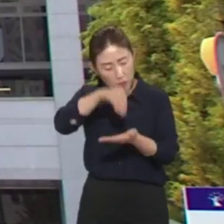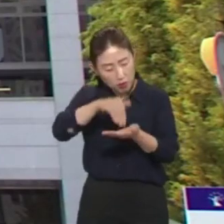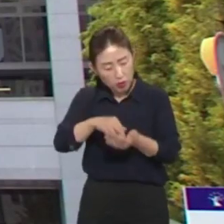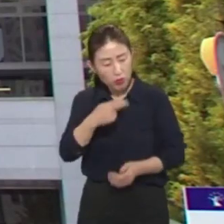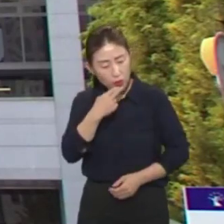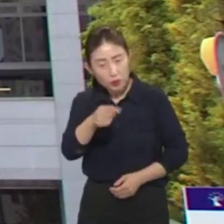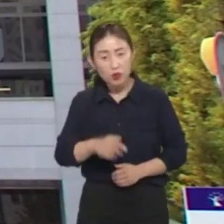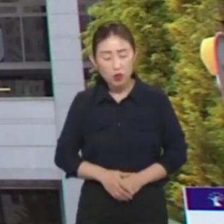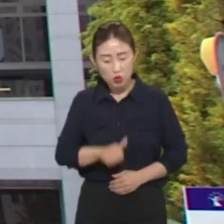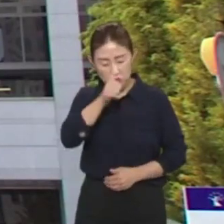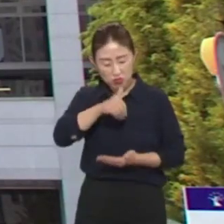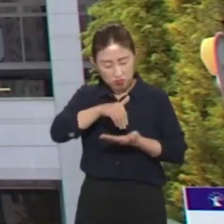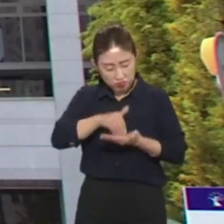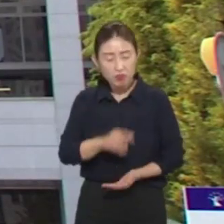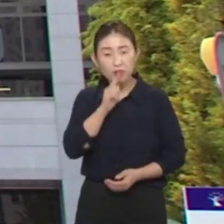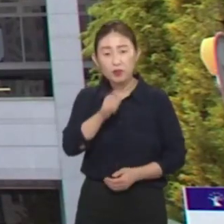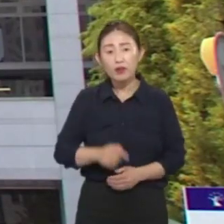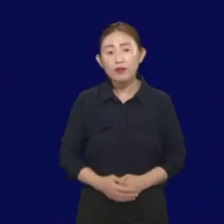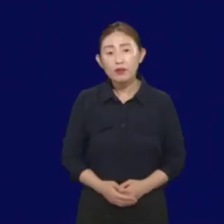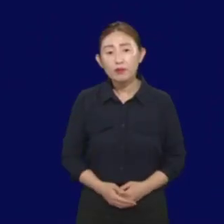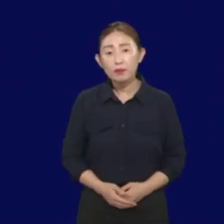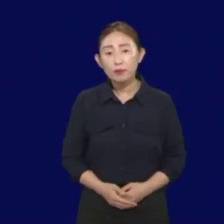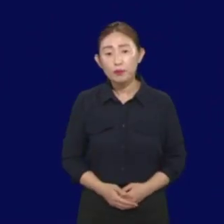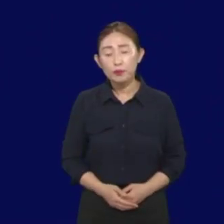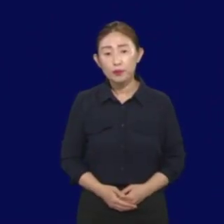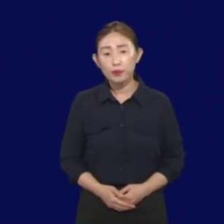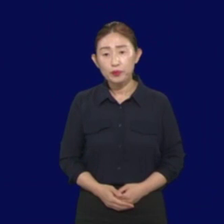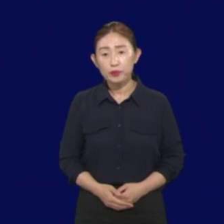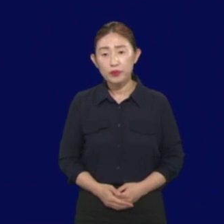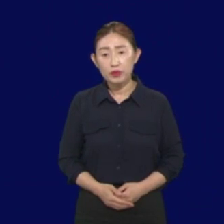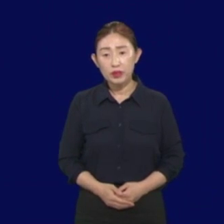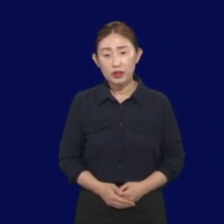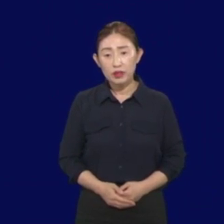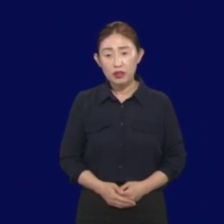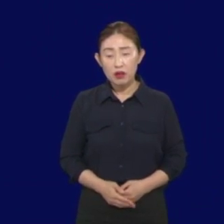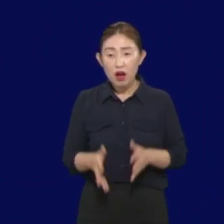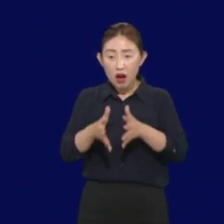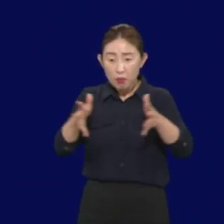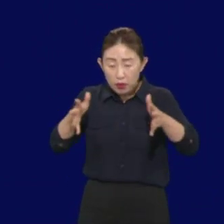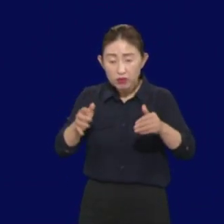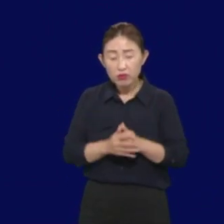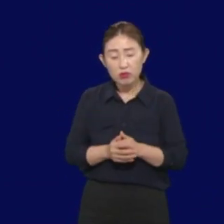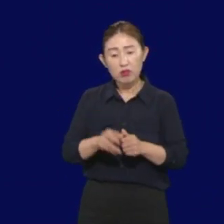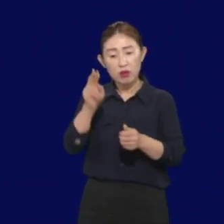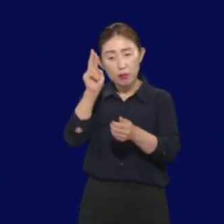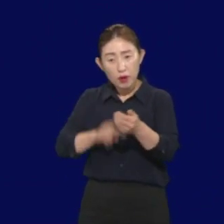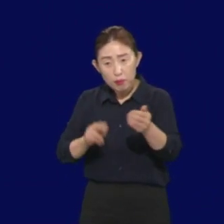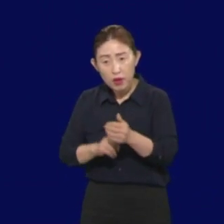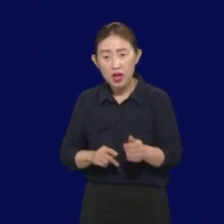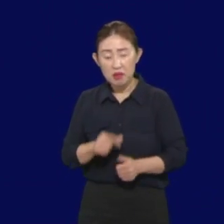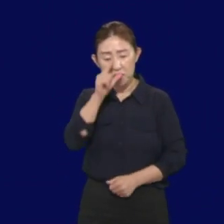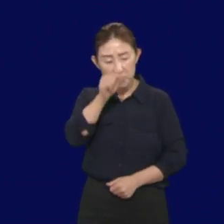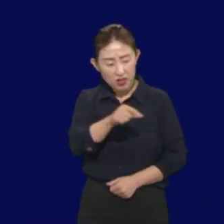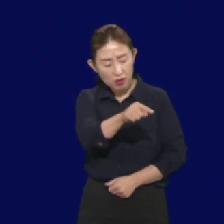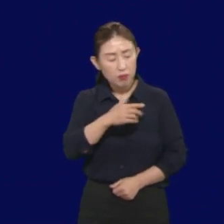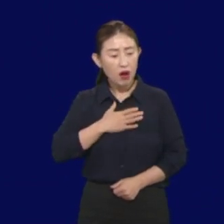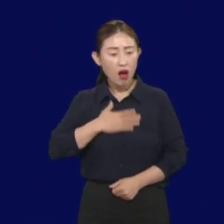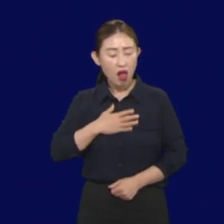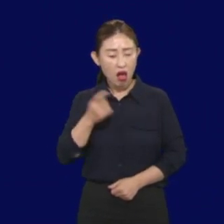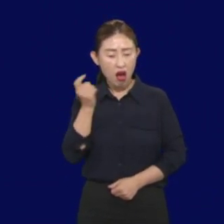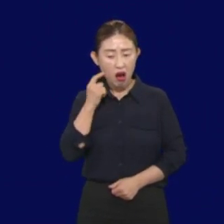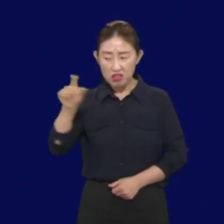일관한다며 죄책이 무겁다고 평가했습니다. 이어 한국에서 부동산 투기 문제는 매우 민감하다는 사실을 알면서도